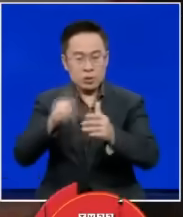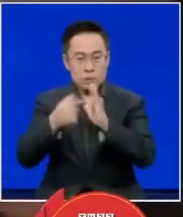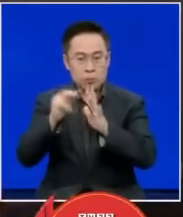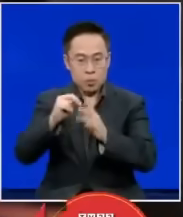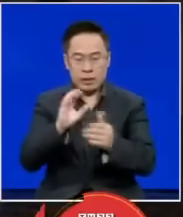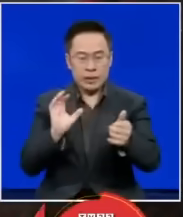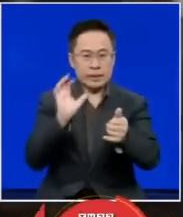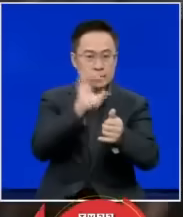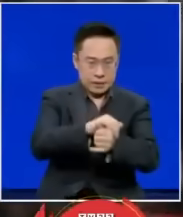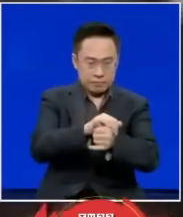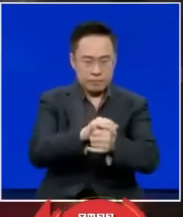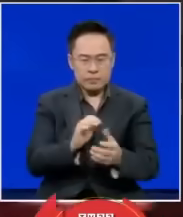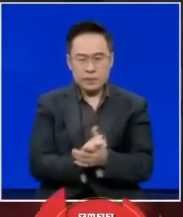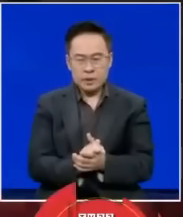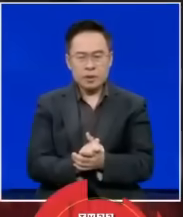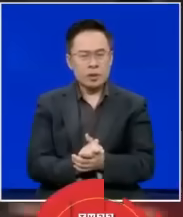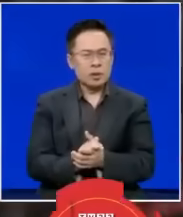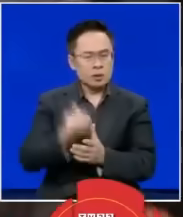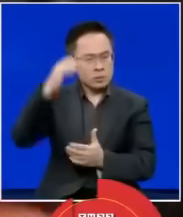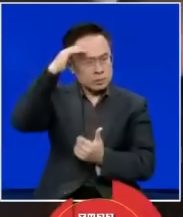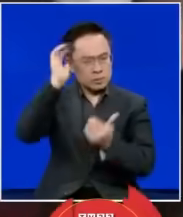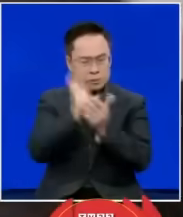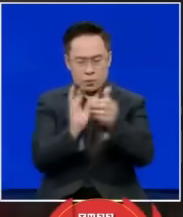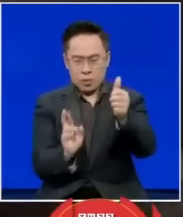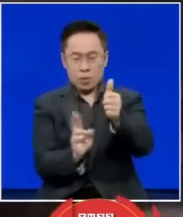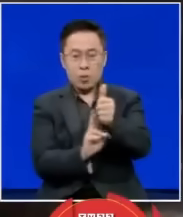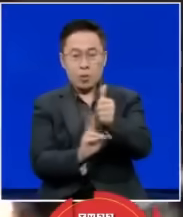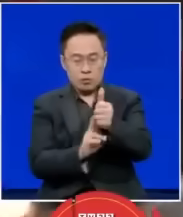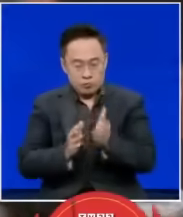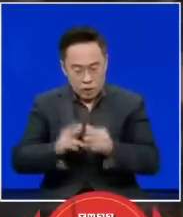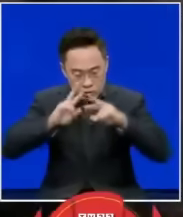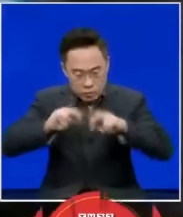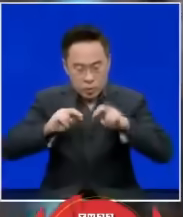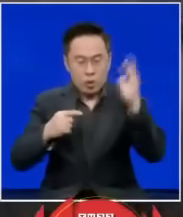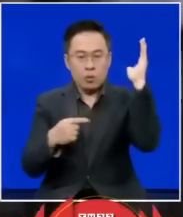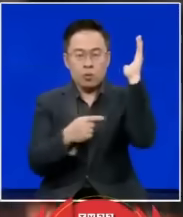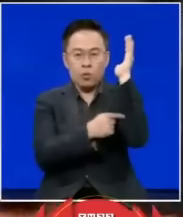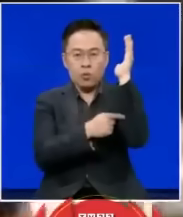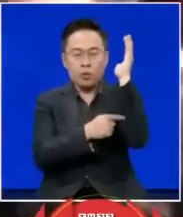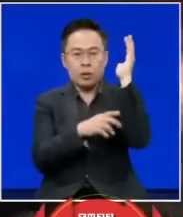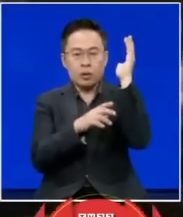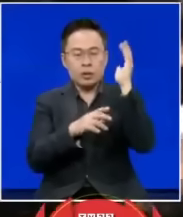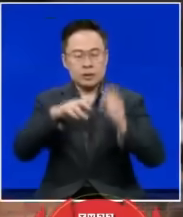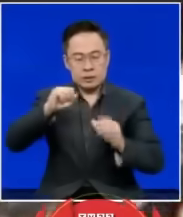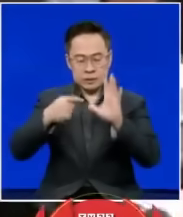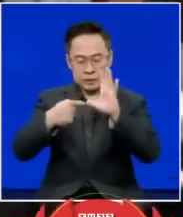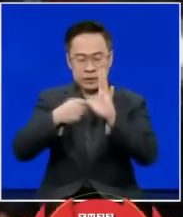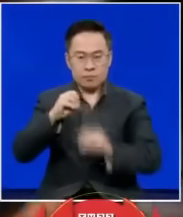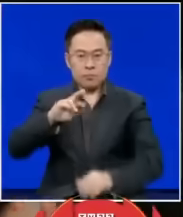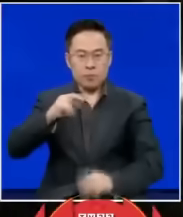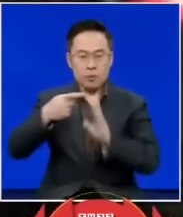กับพันตำรวจโทคริสปริยเกตรองผู้กำกับการสืบสวนสอบสวนสถานีตำรวจภูธรสำโรงเหนือซึ่ง